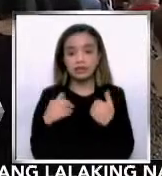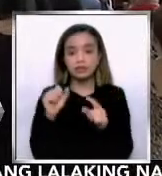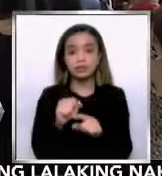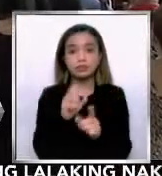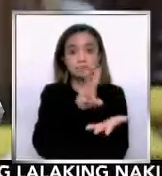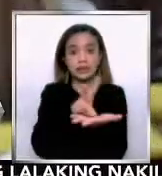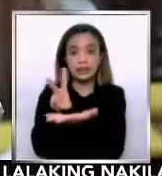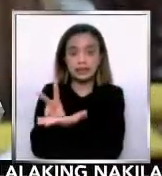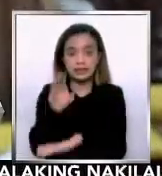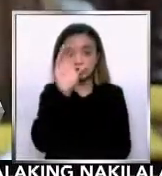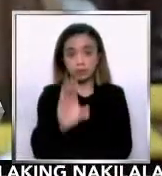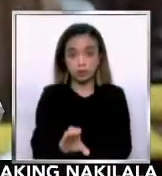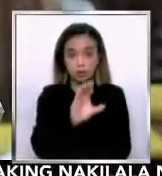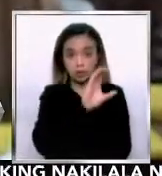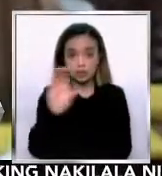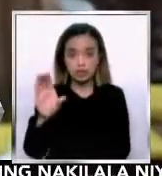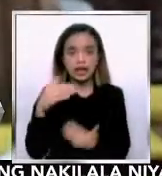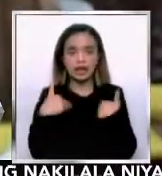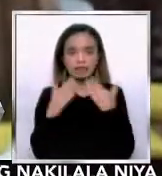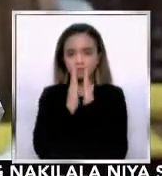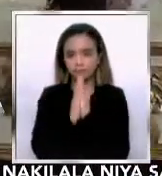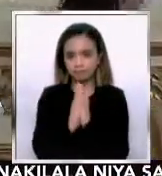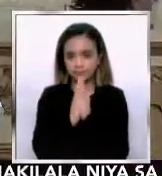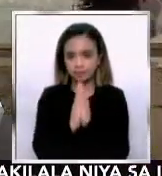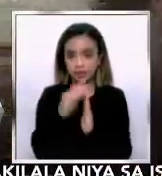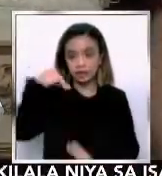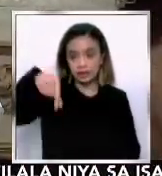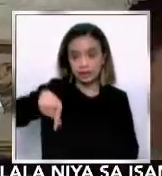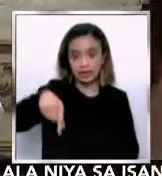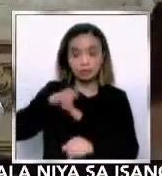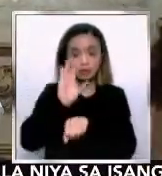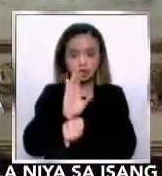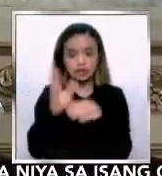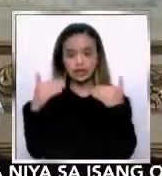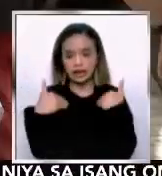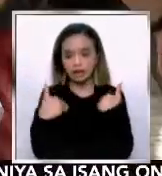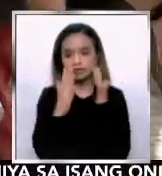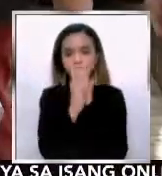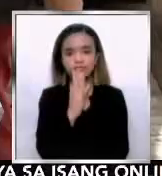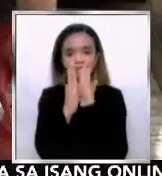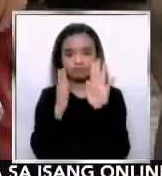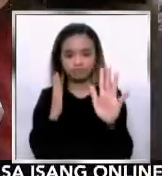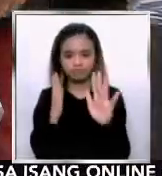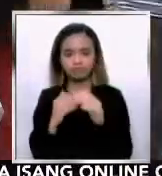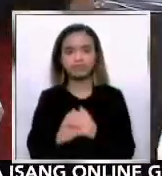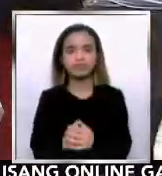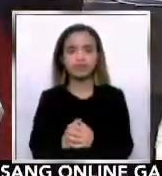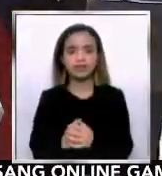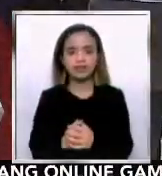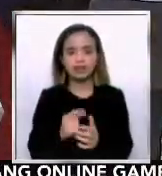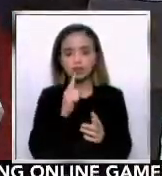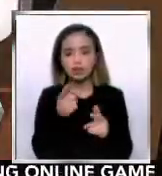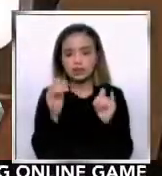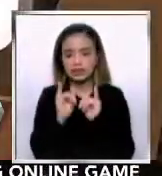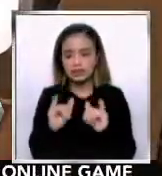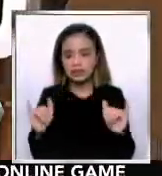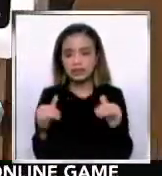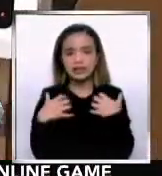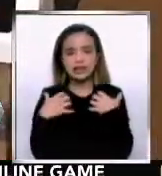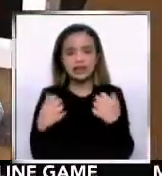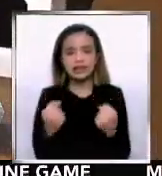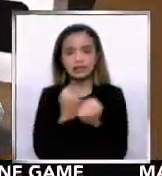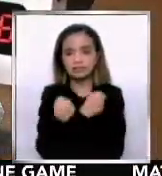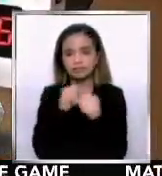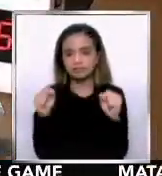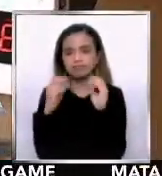Quiapo Church naman, may mga pumipila pa rin para makahipo sa imahe ng Santo Entierro. Ipinatutupad pa rin ang health and safety protocols